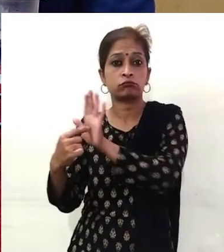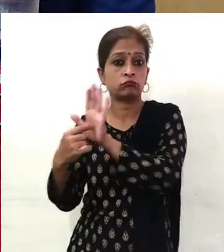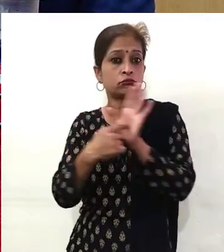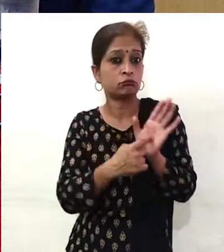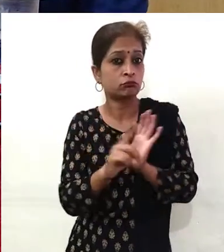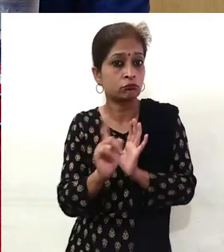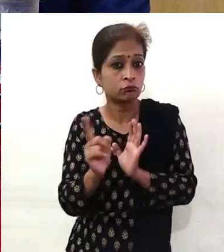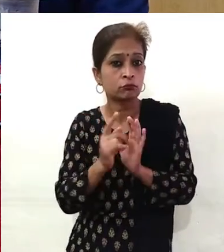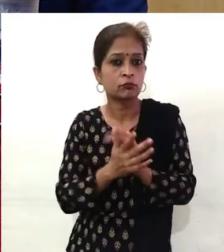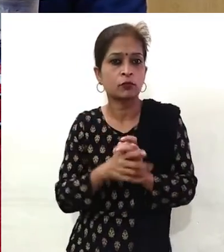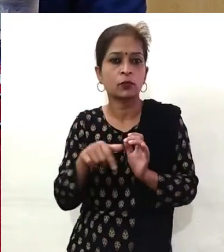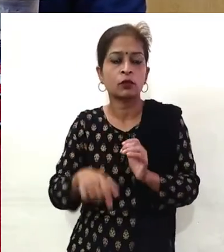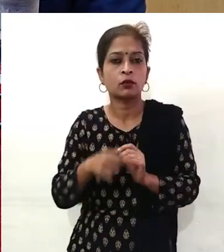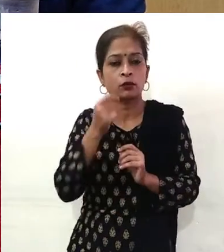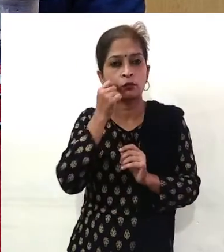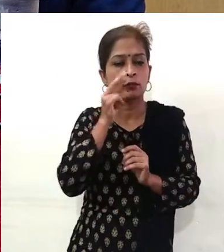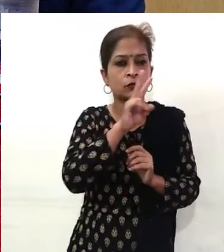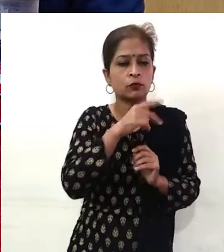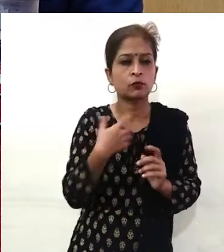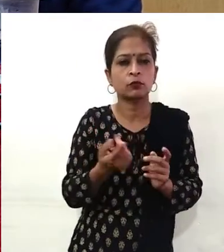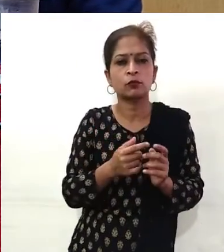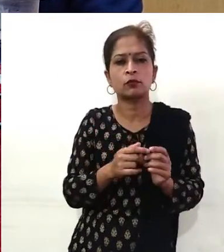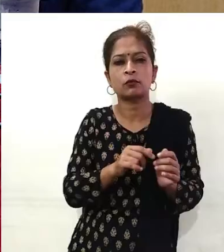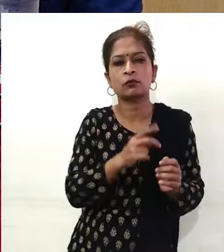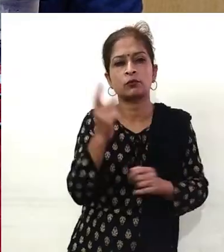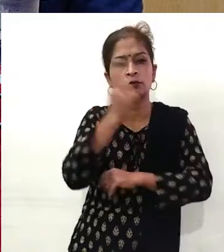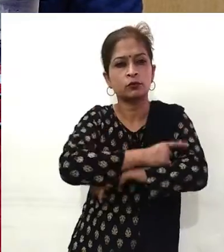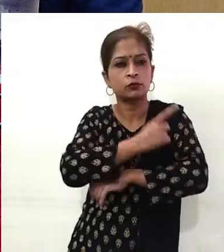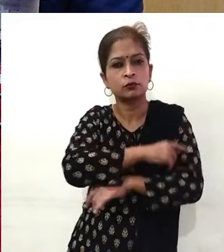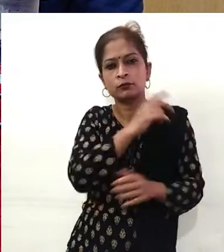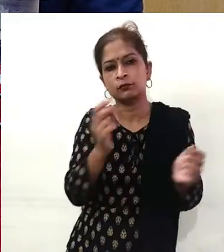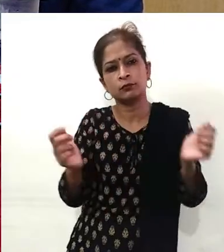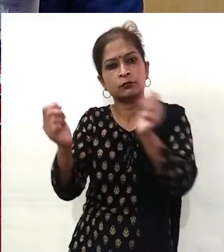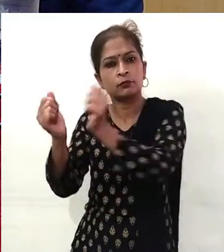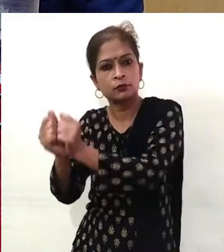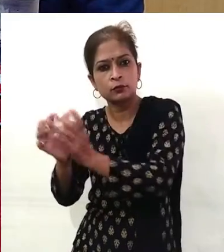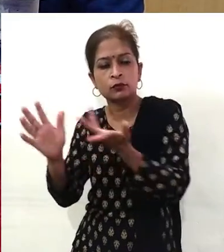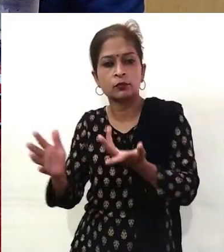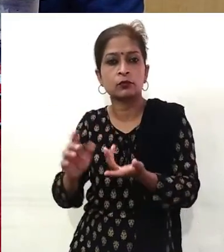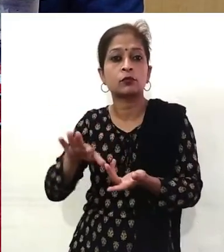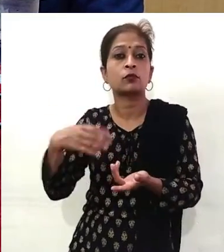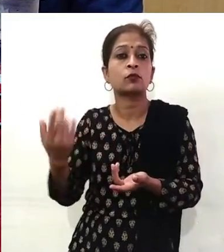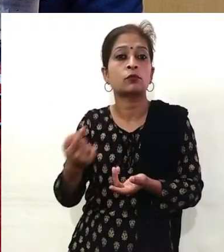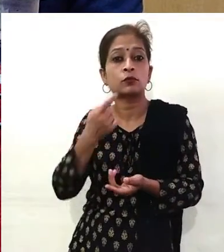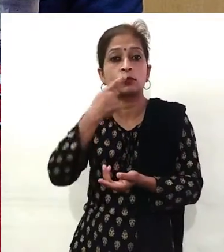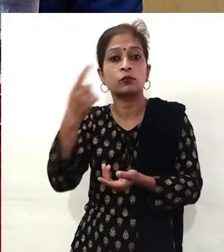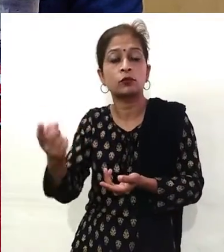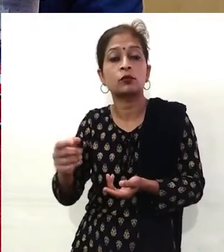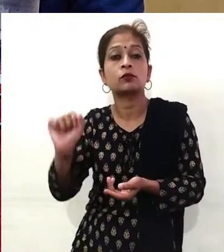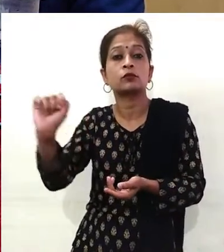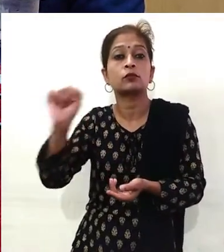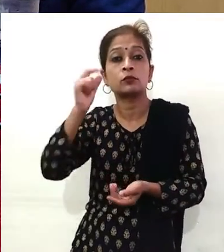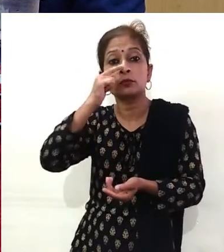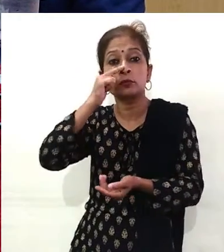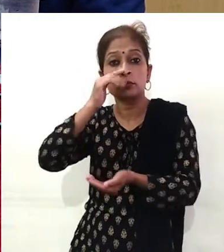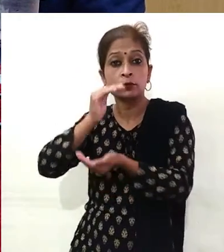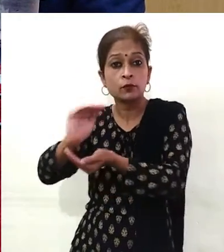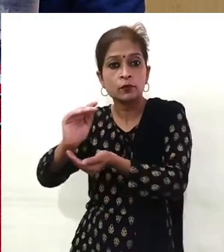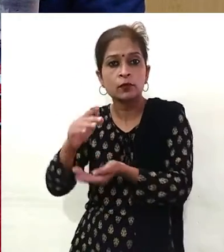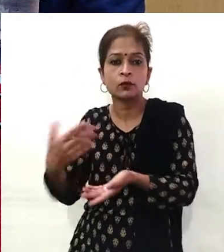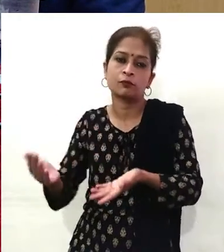पवित्र हैं। तो विद्यापति कुछ दिन रहे और उन्होंने कहा कि मैं आपकी पुत्री से ब्याह रचना